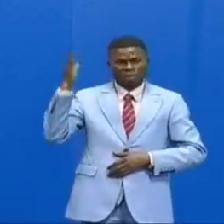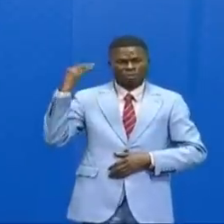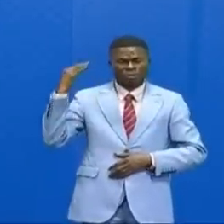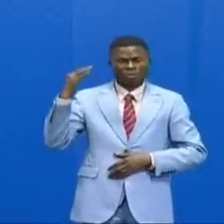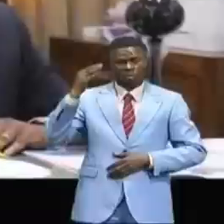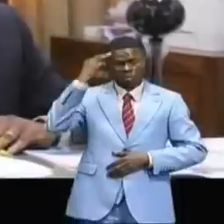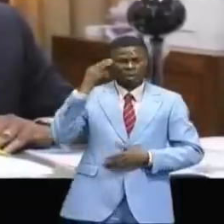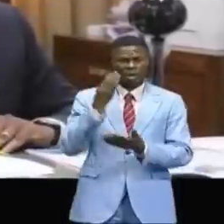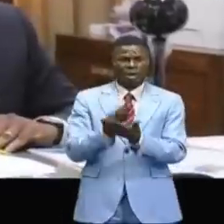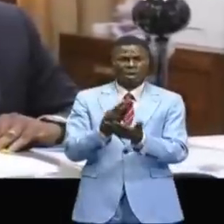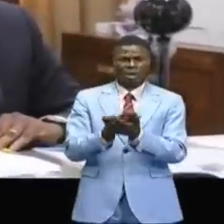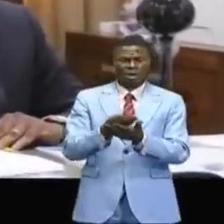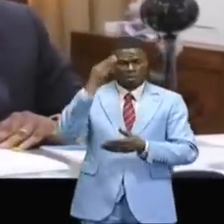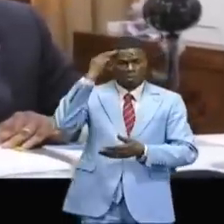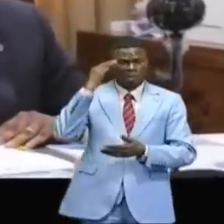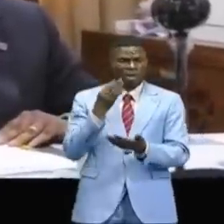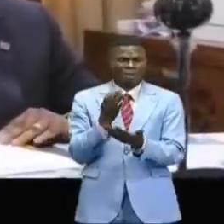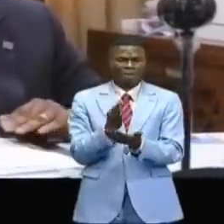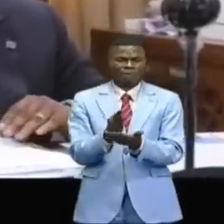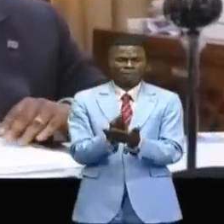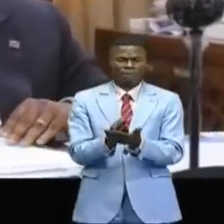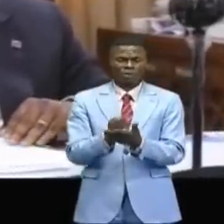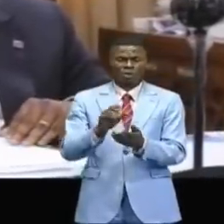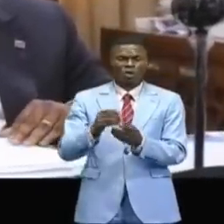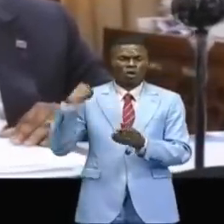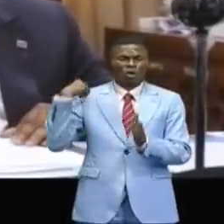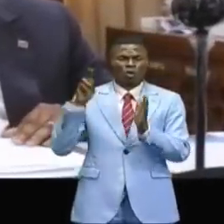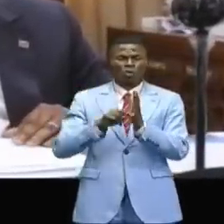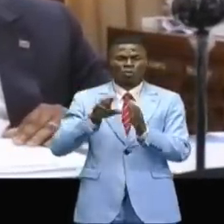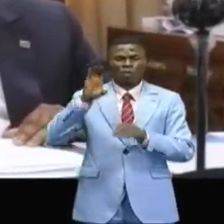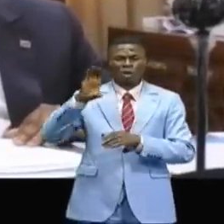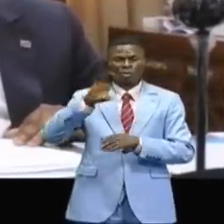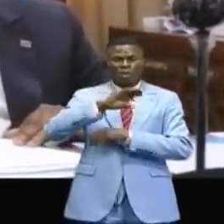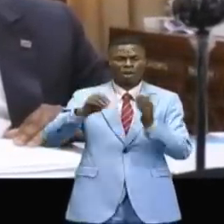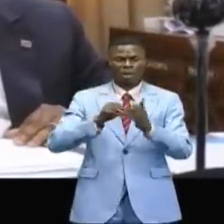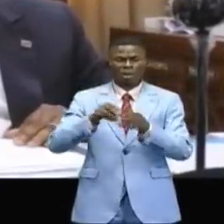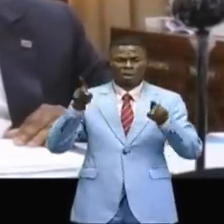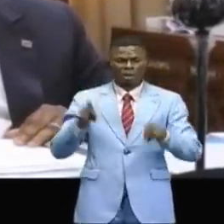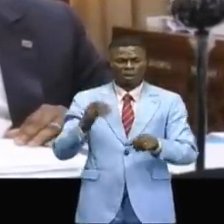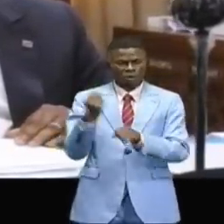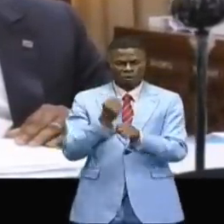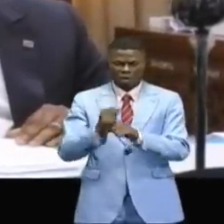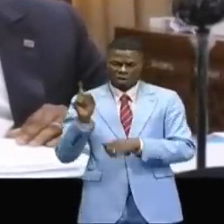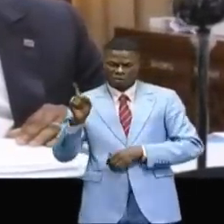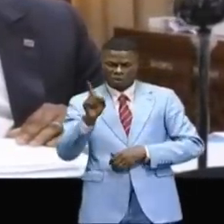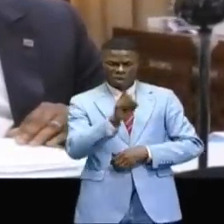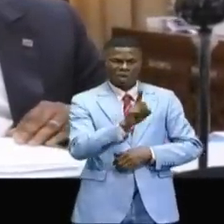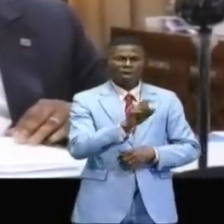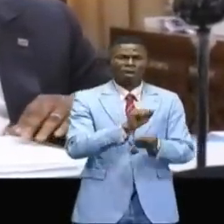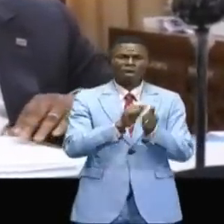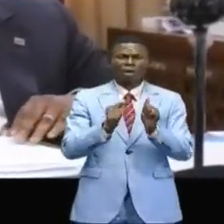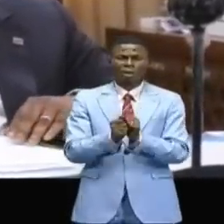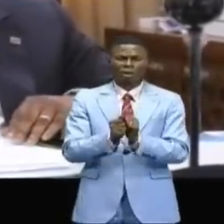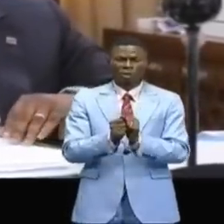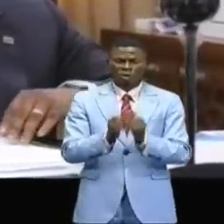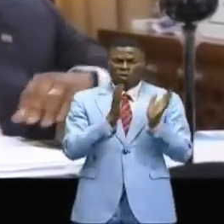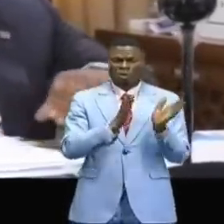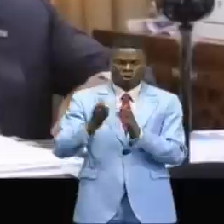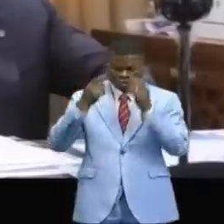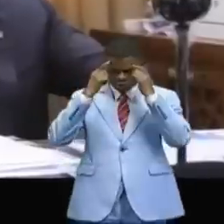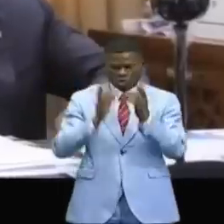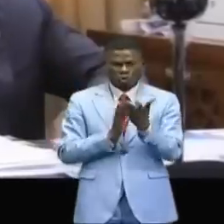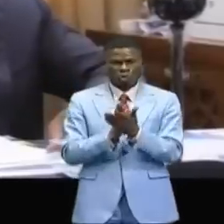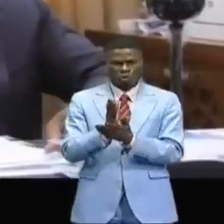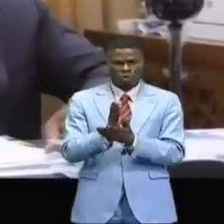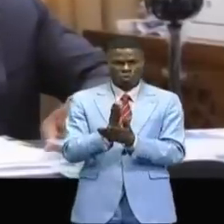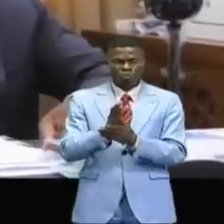Budget, le ministre des Finances et la gouverneure de la Banque centrale du Congo œuvrent chacun ce qu'il concerne à prendre les dispositions requises